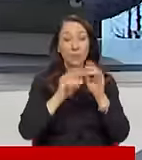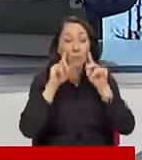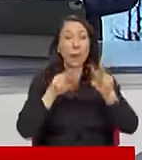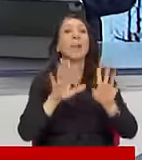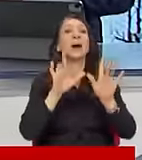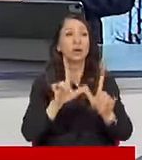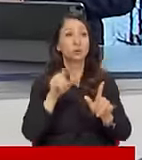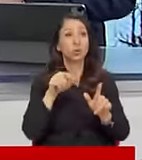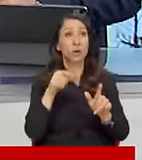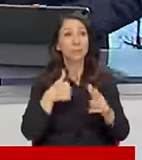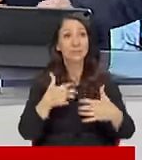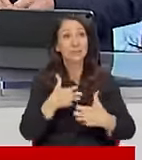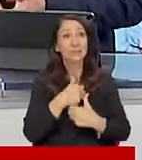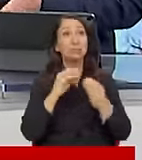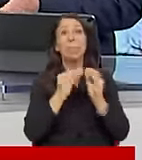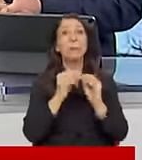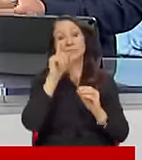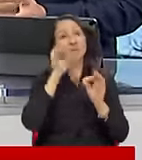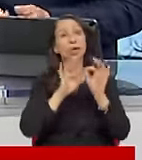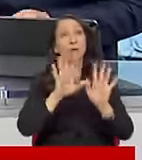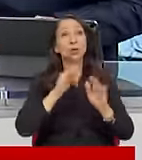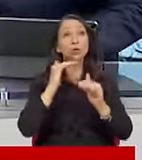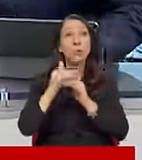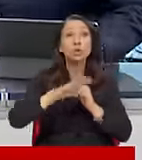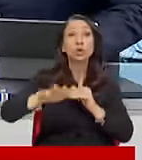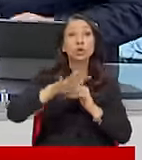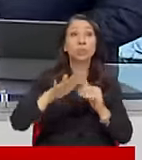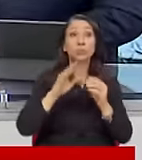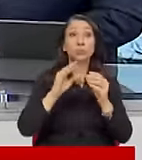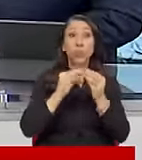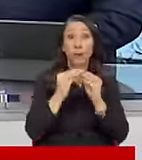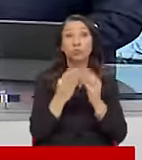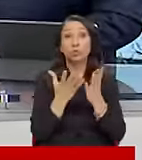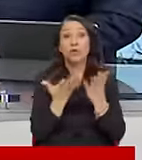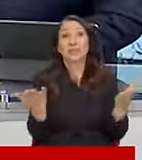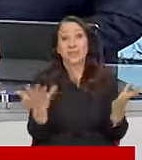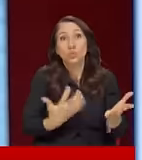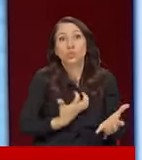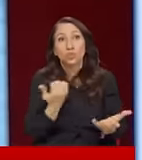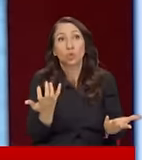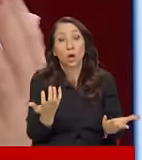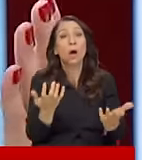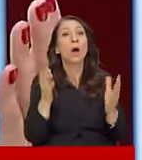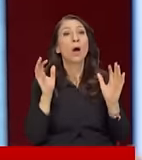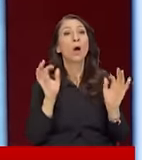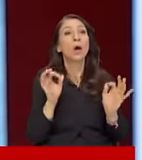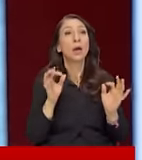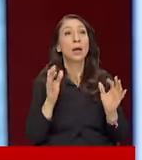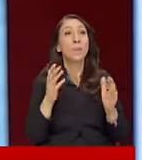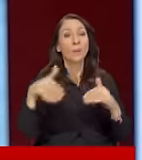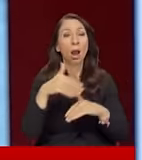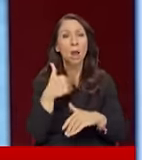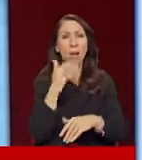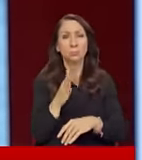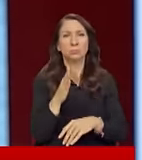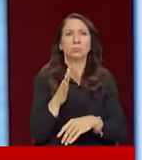da değil aslında şu anda bizim yaşadığımız sorun, toplumun sosyolojik boyutu da çok acı durumda. Evet. Öyle mahallelere